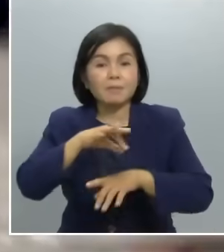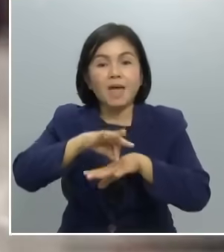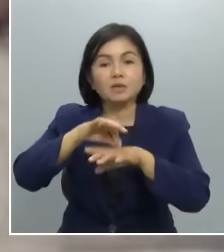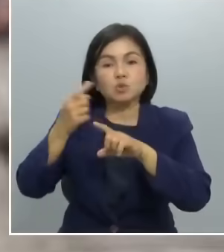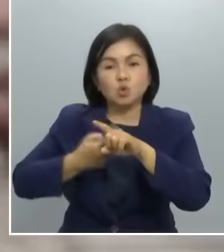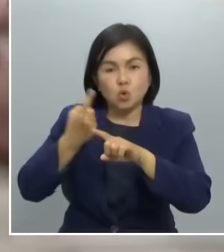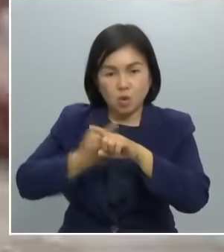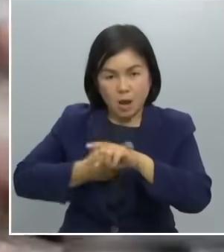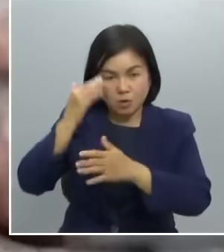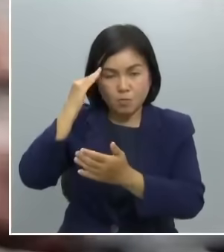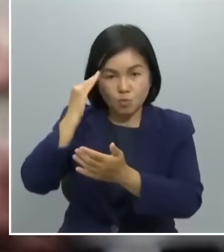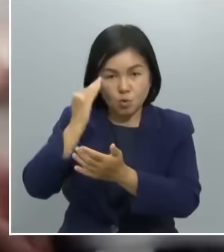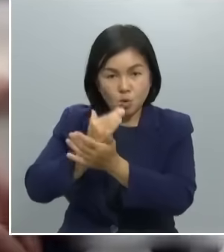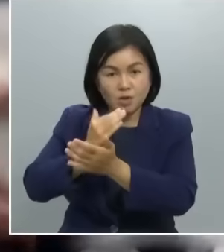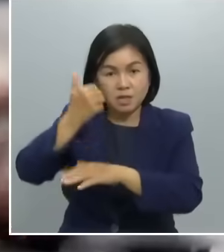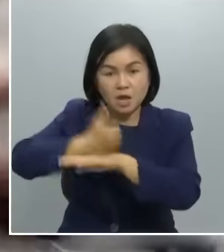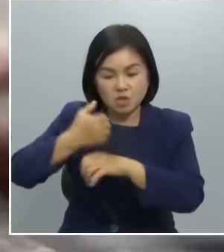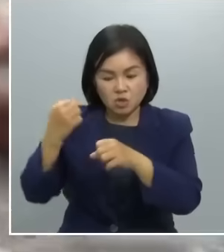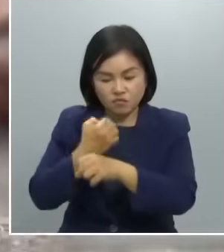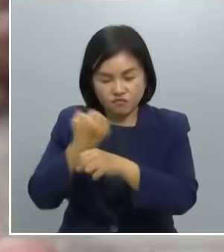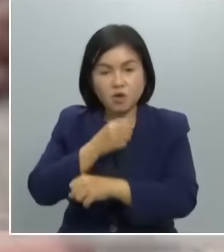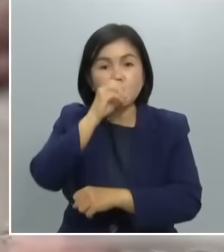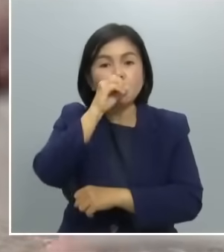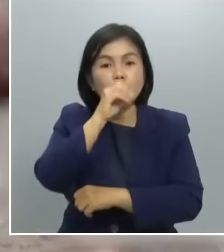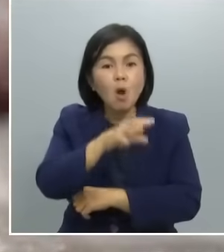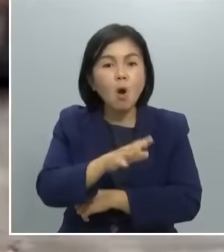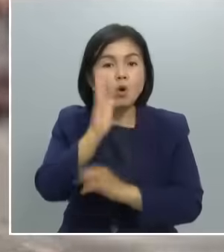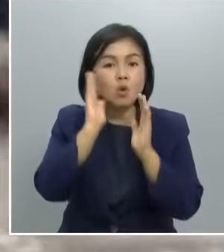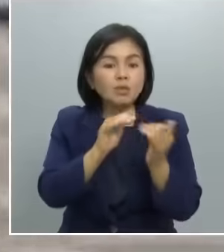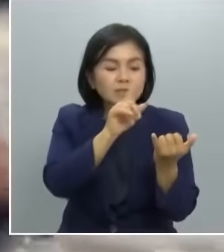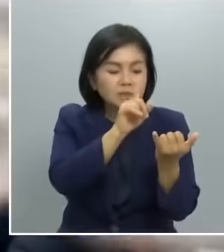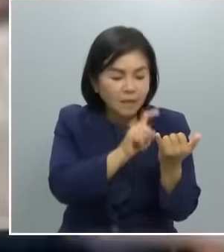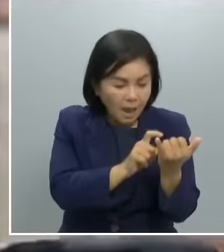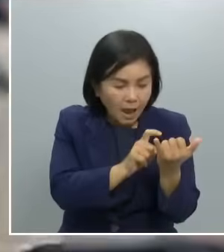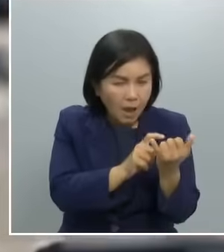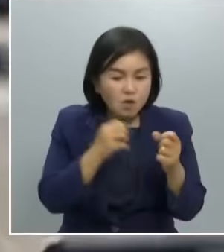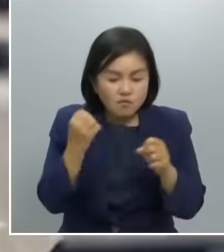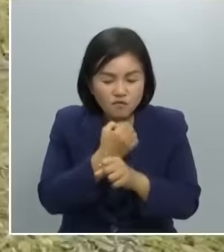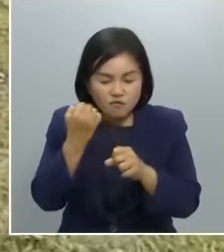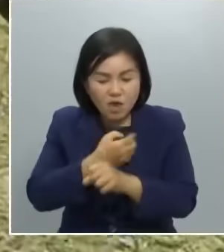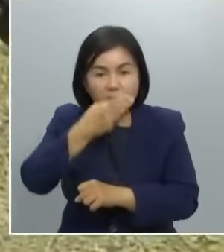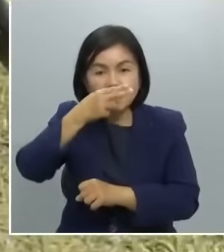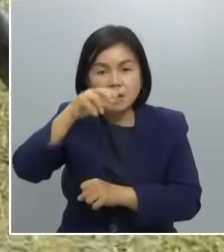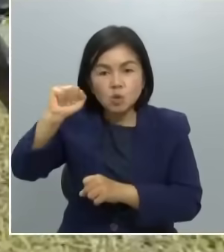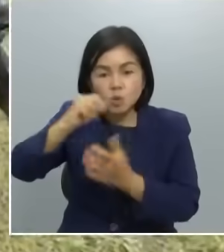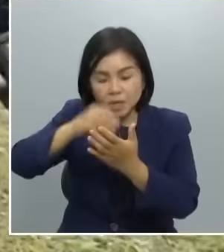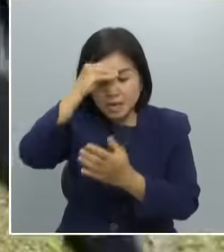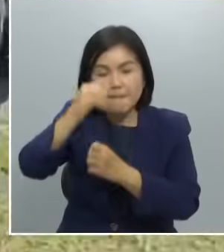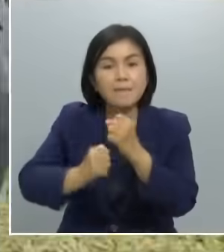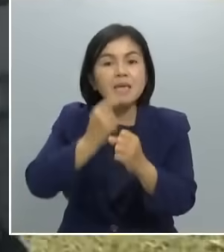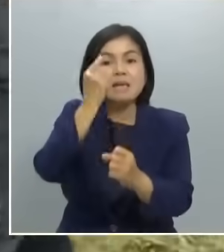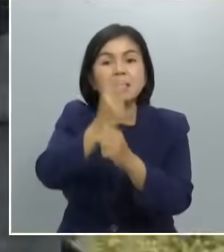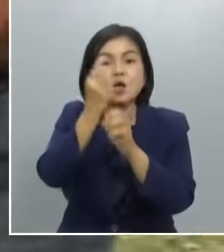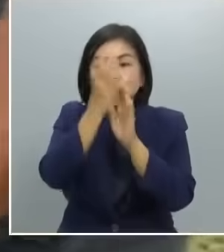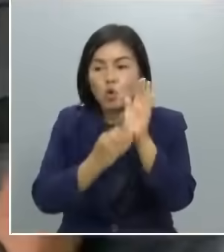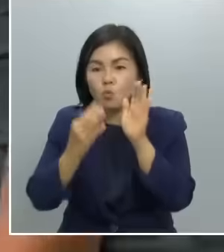ชาการตชด.ท่านก็เปิดเผยนะบอกว่าผู้ตายเนี่ยได้เข้ารับการฝึกในหลักสูตรระยะเวลา1ปีโดยเริ่